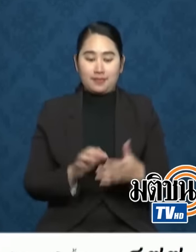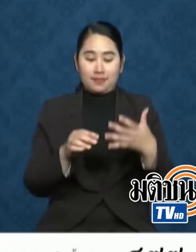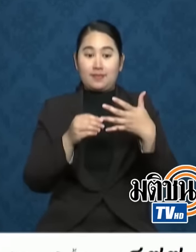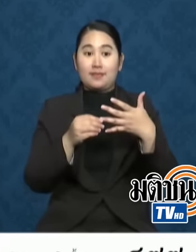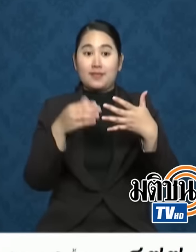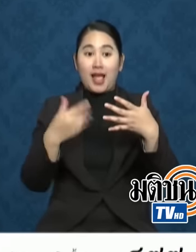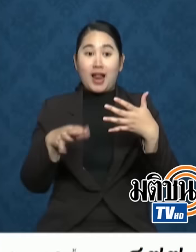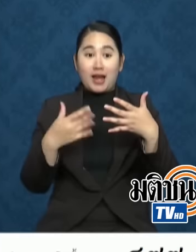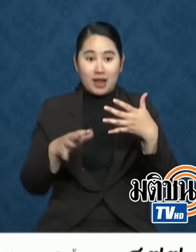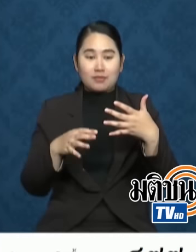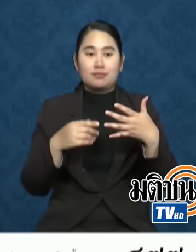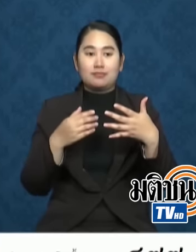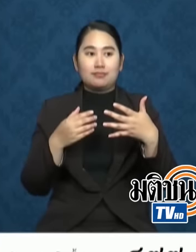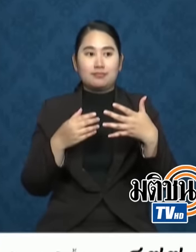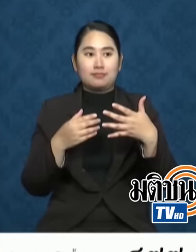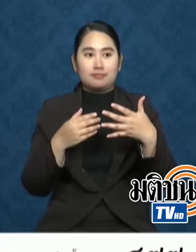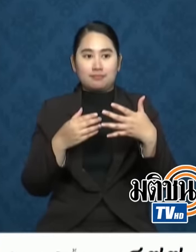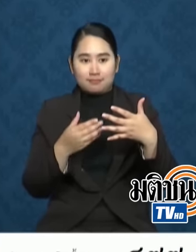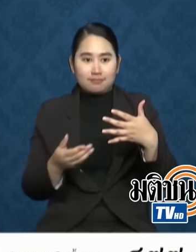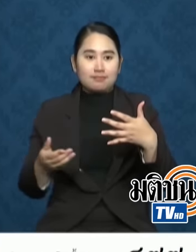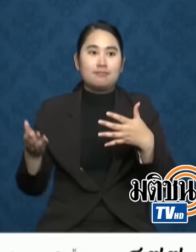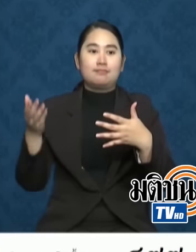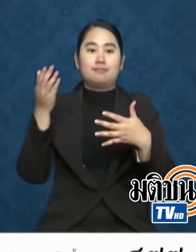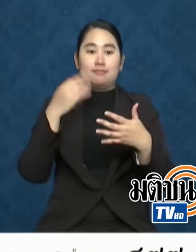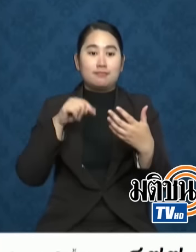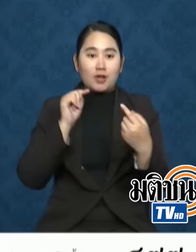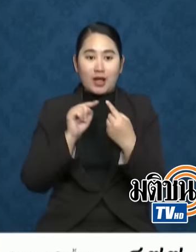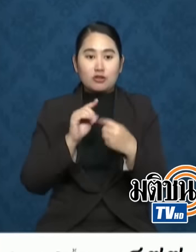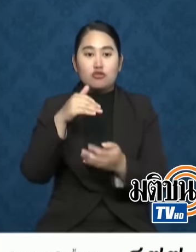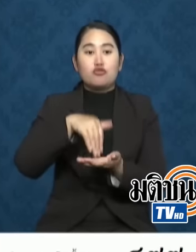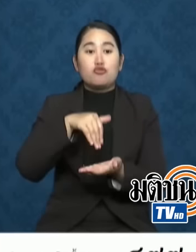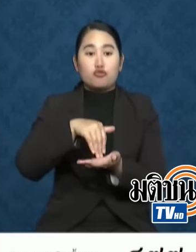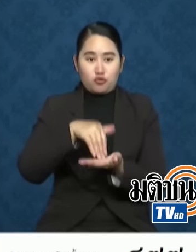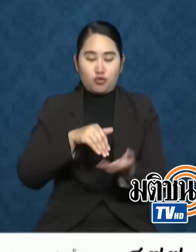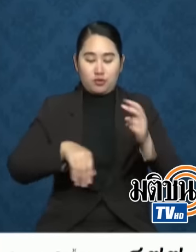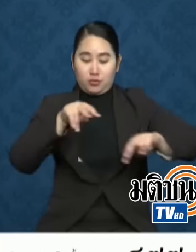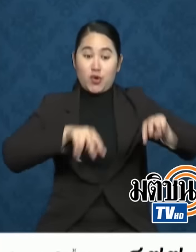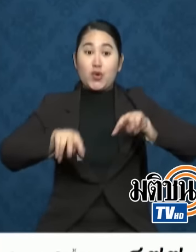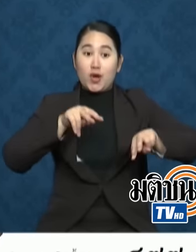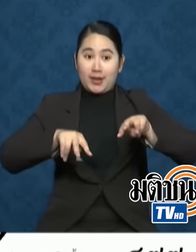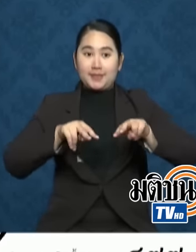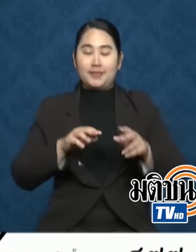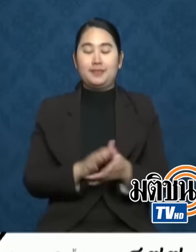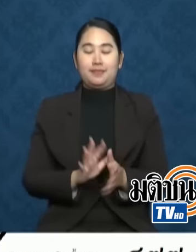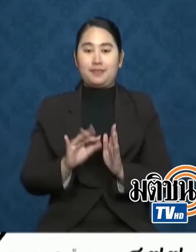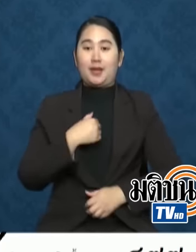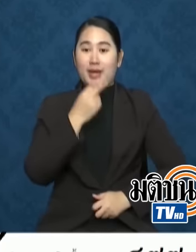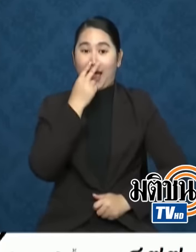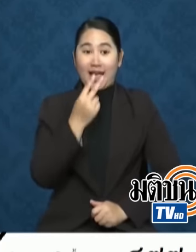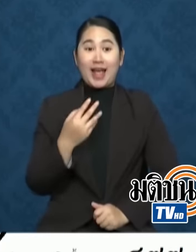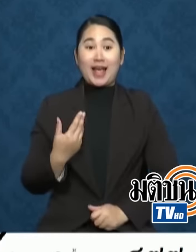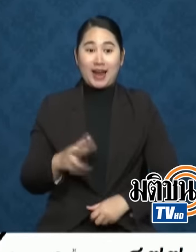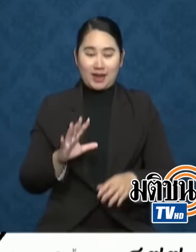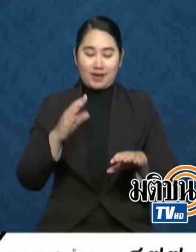จเราขึ้นมาชั้นสุดท้ายขึ้นบันไดมาที่ชั้นที่5ศูนย์บัญชาการแน่นอนเราเห็นกันอยู่แล้วว่าการกระจายอำนาจไม่มีอยู่จริ